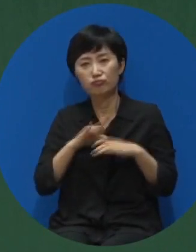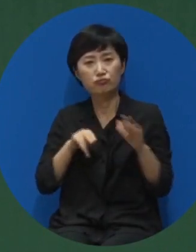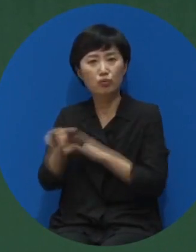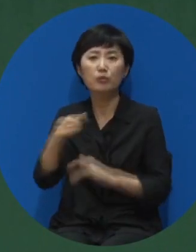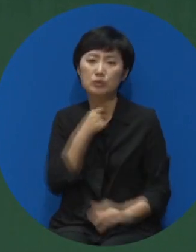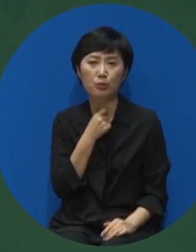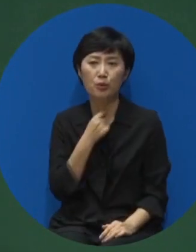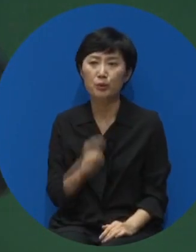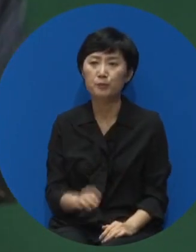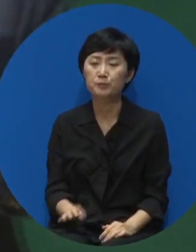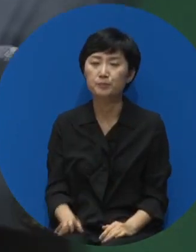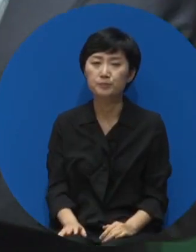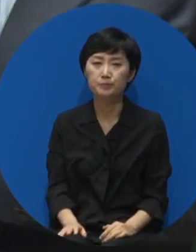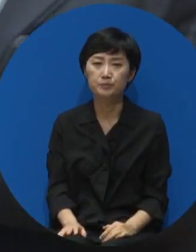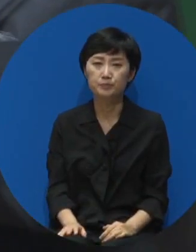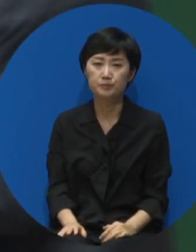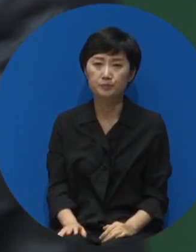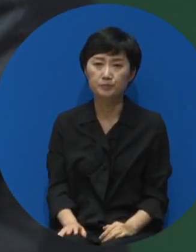サタンは驚くほどの告白です。